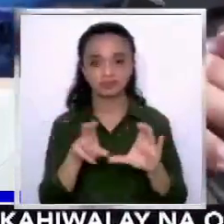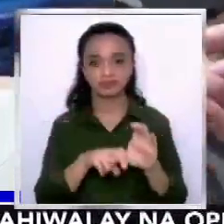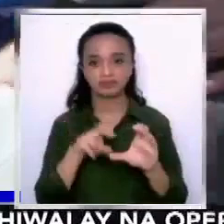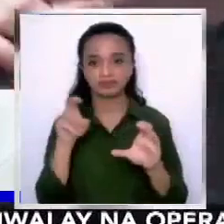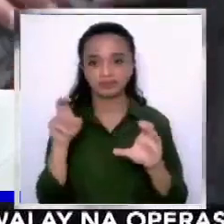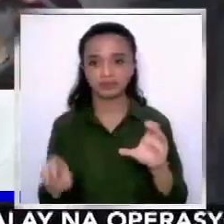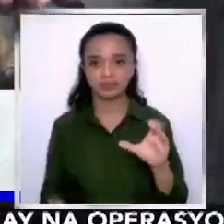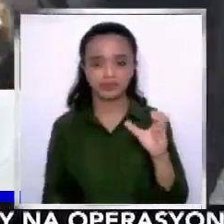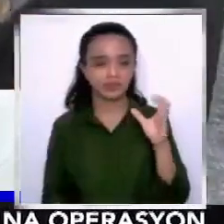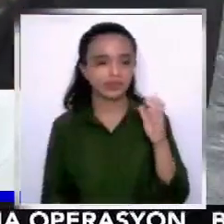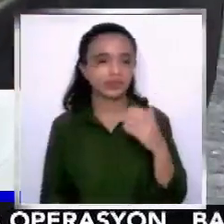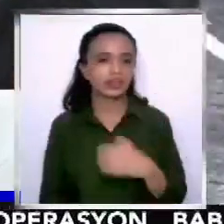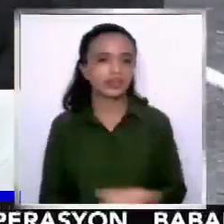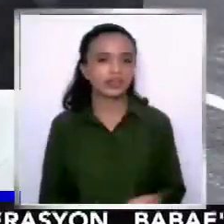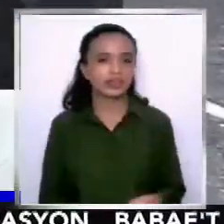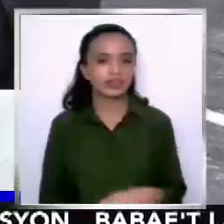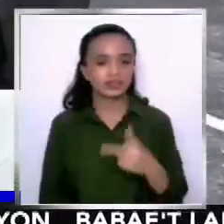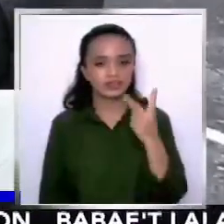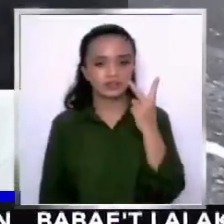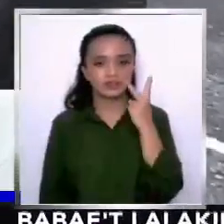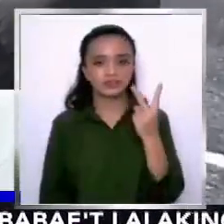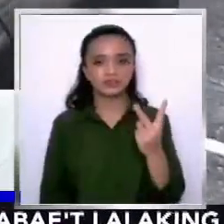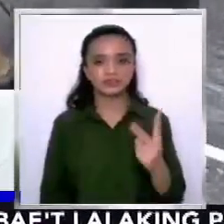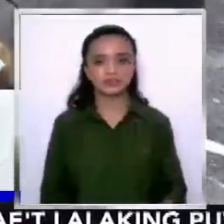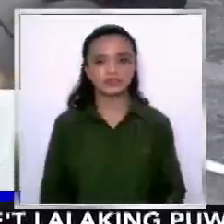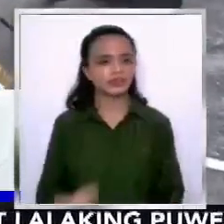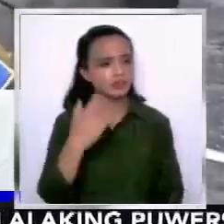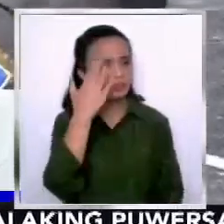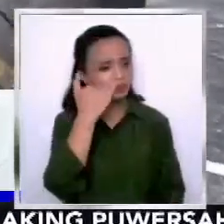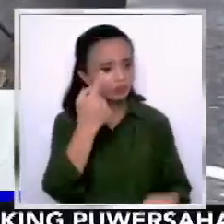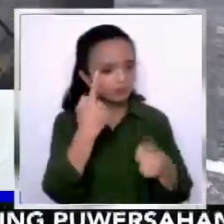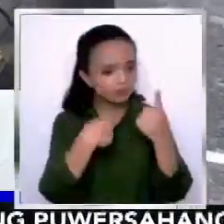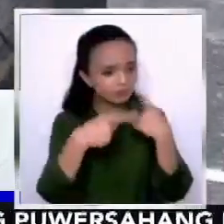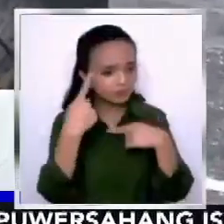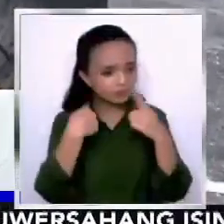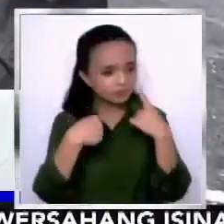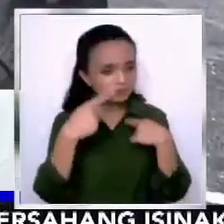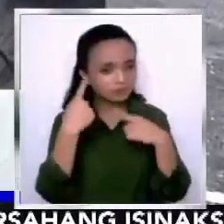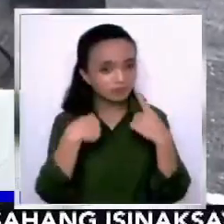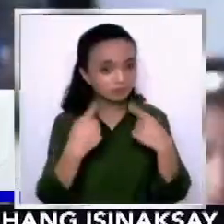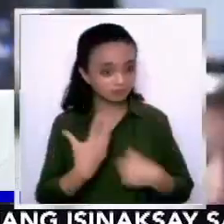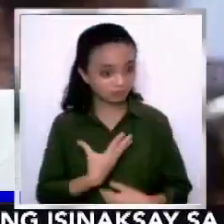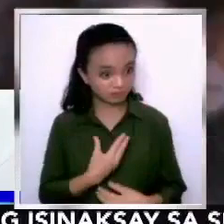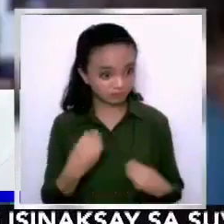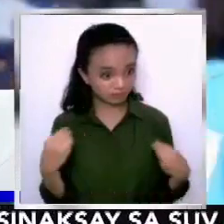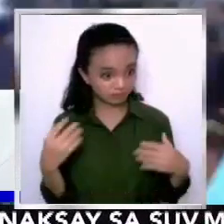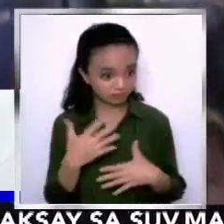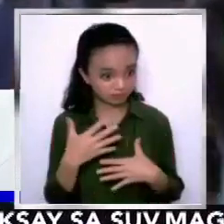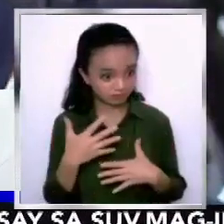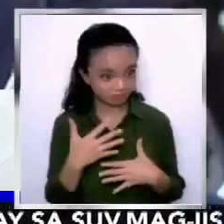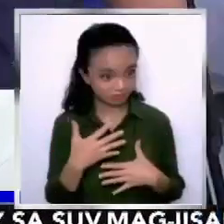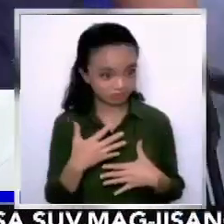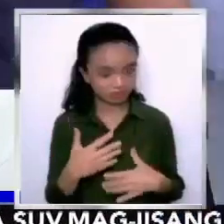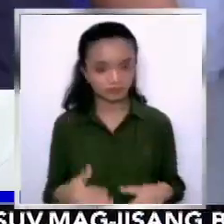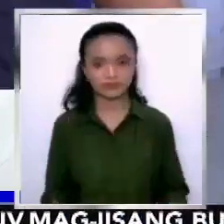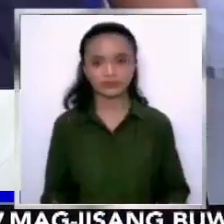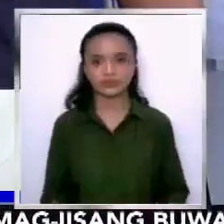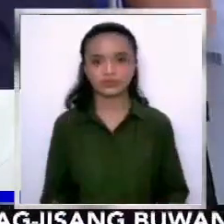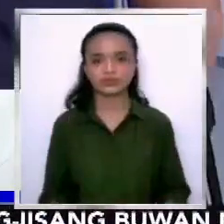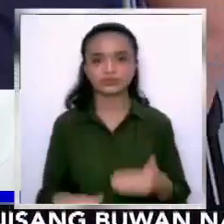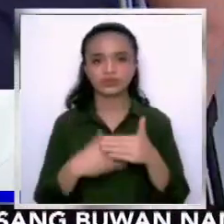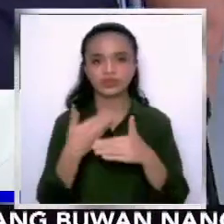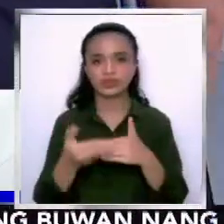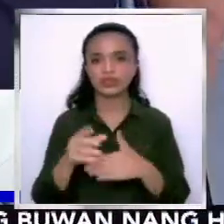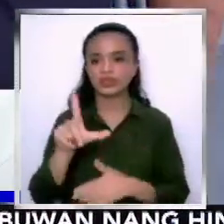bakit? Ba't umiyak na? Natakot ka? Si Laika naman, merong fear